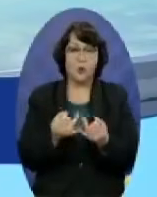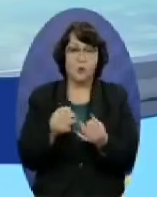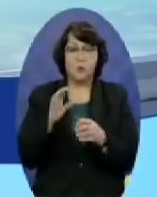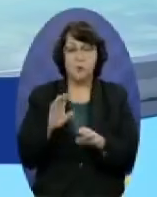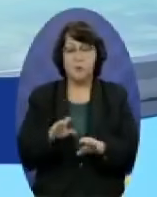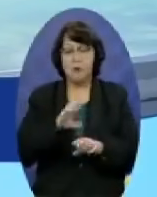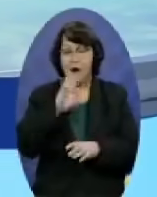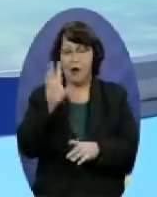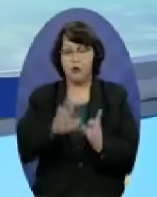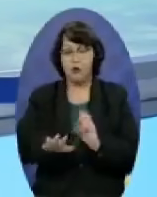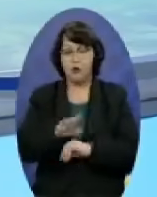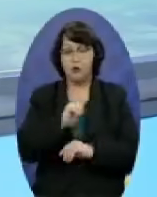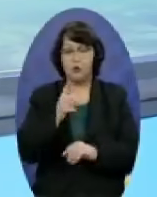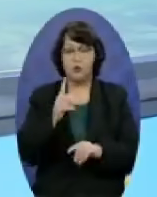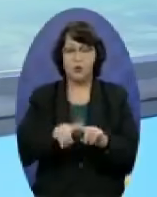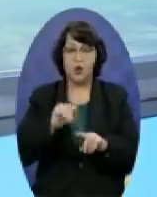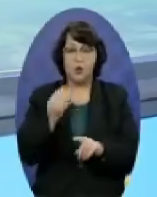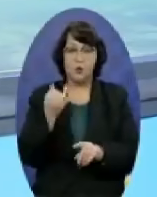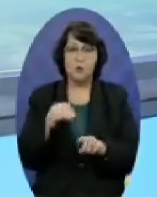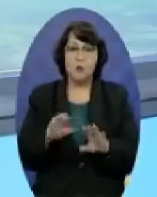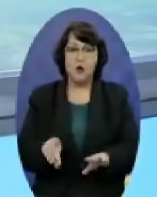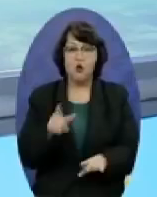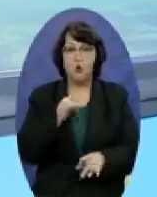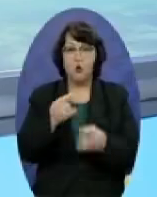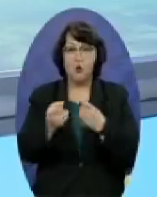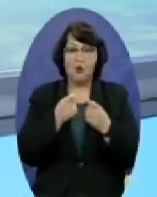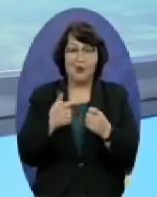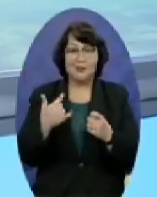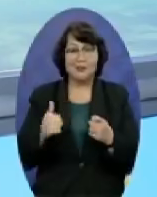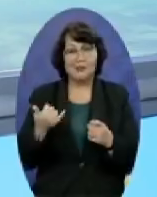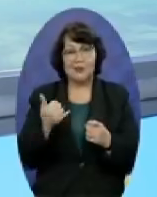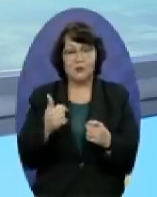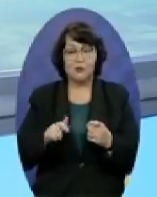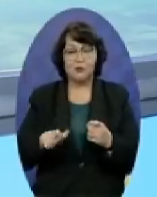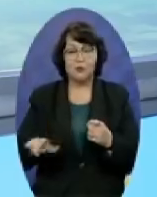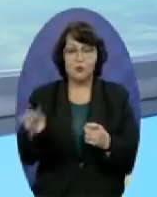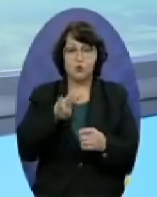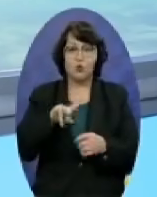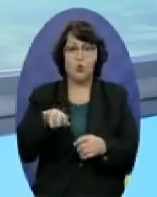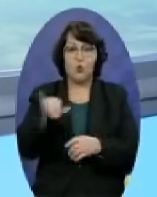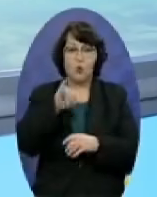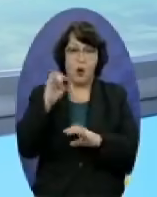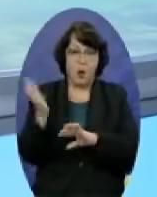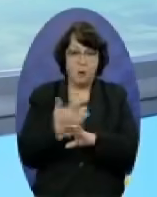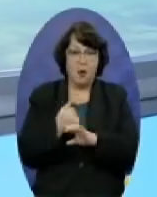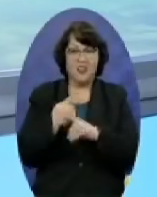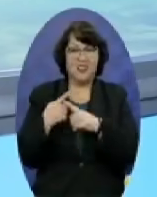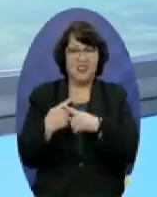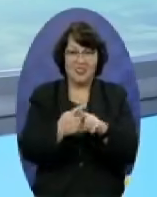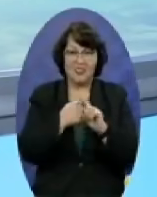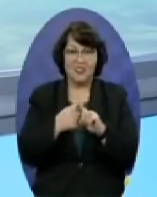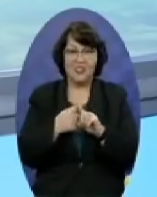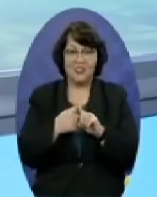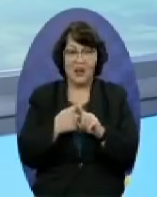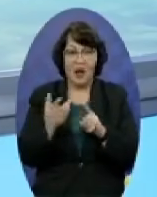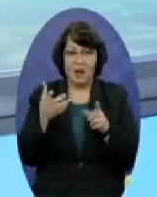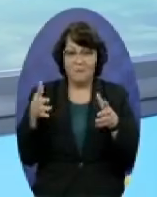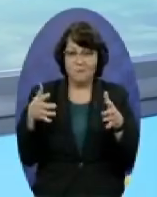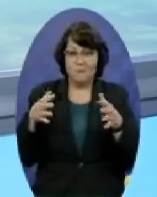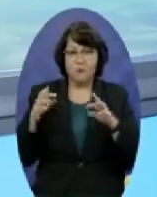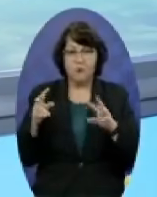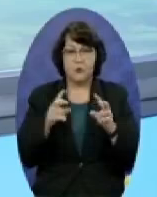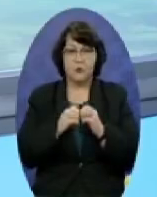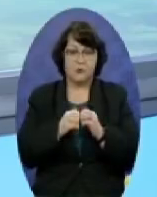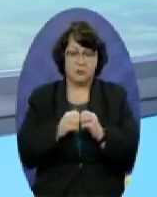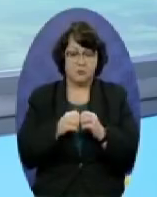аж ахуй байнгын орооны хуралдаанаар зарим газар нутгийг улсын тусгай хамгаалтад авах хилийн заагт өөрчлөлт оруулах тухай улсын хурлын тогтоолын төслийг